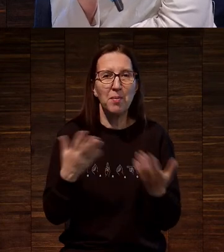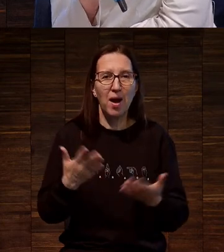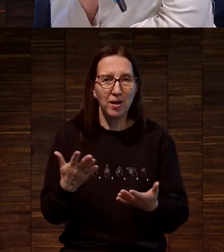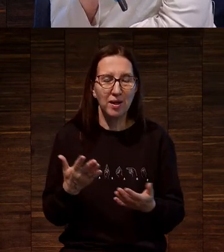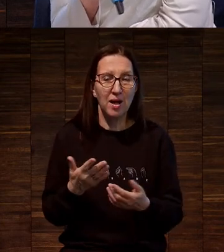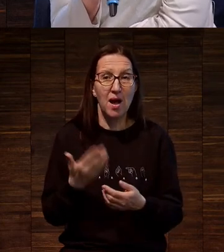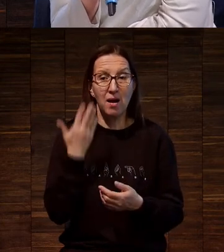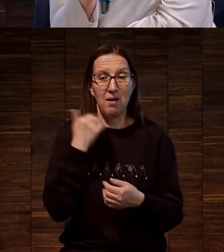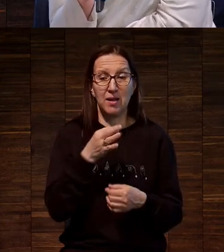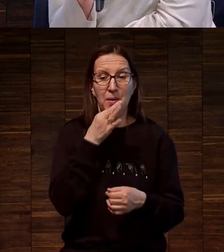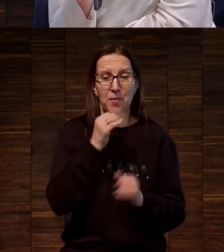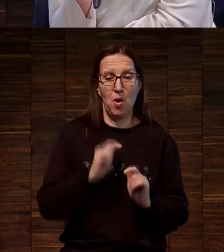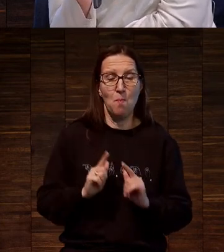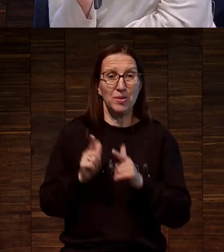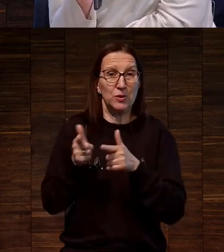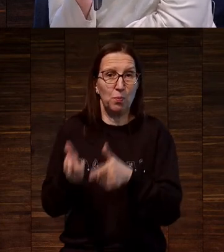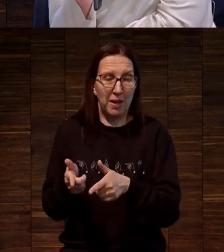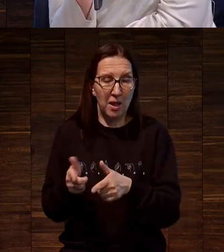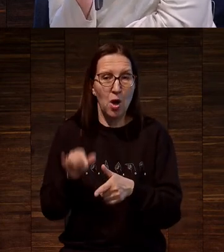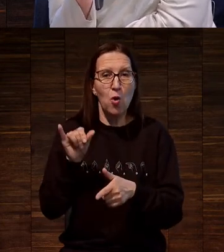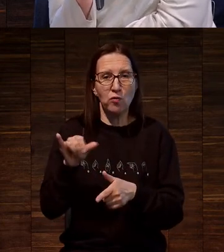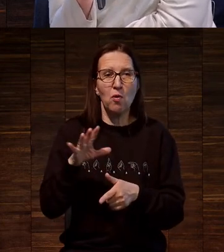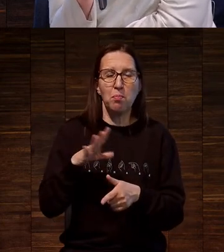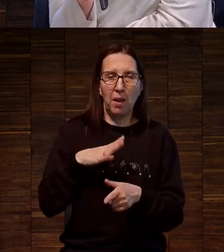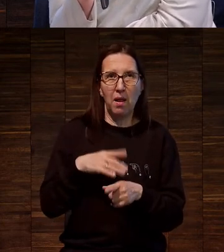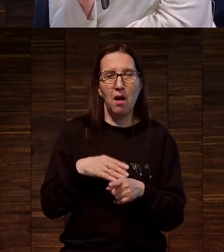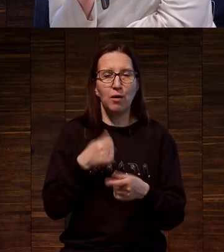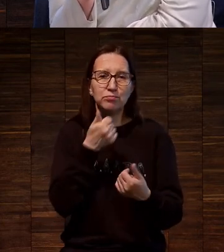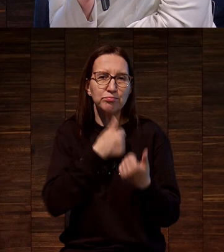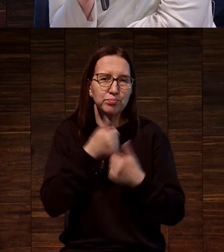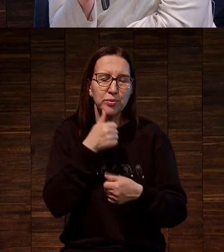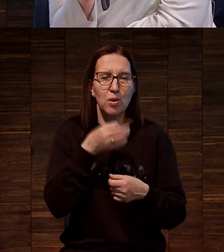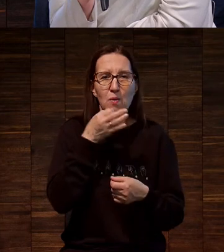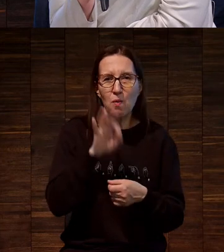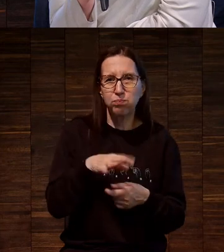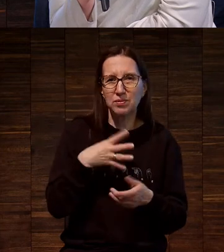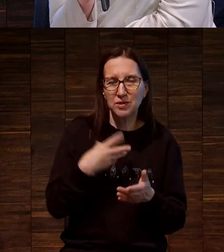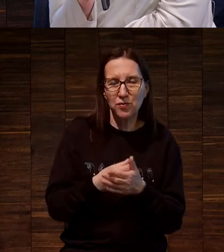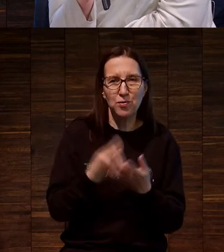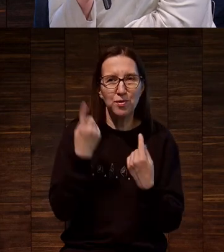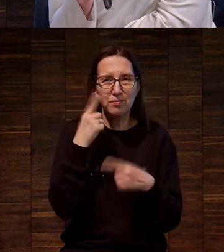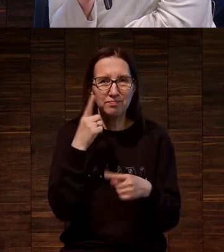Прежде чем он поступил, естественно, у него была какая-то практика, связанная с